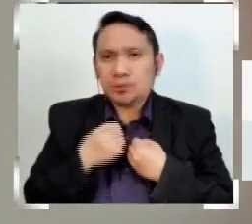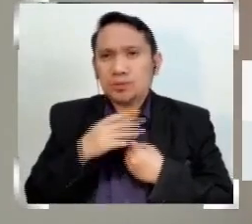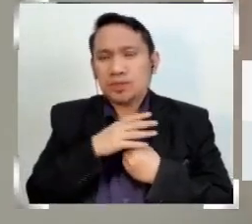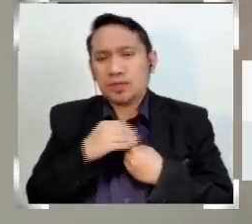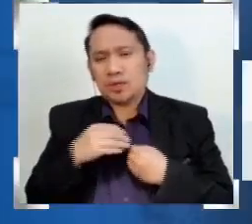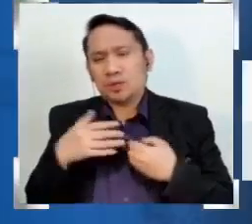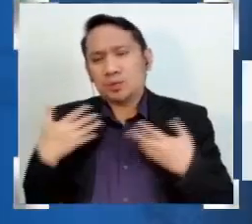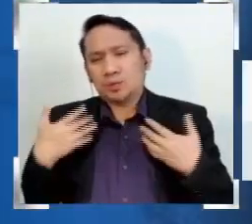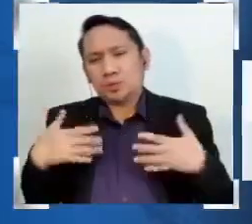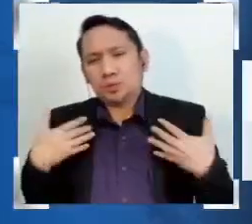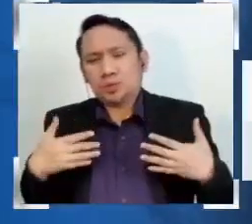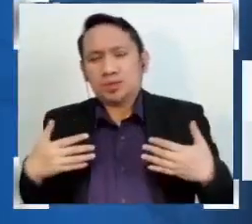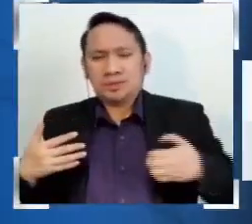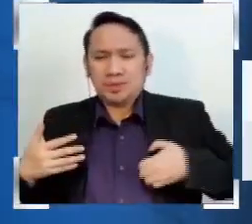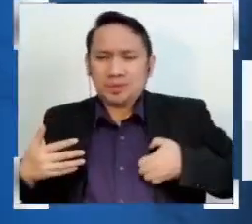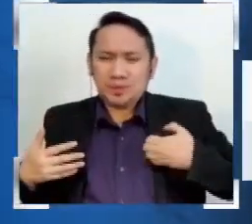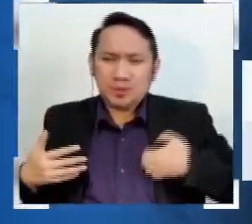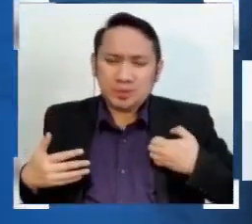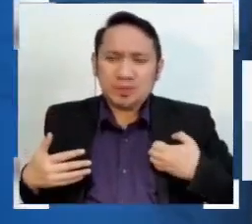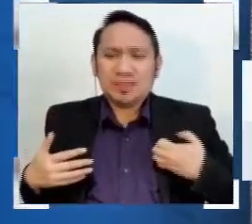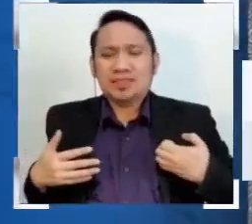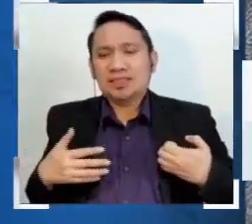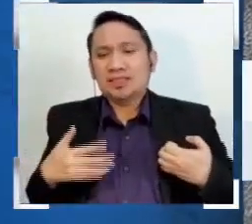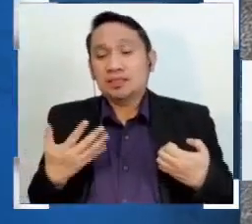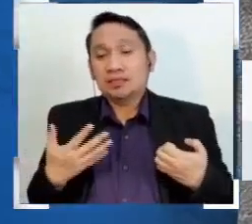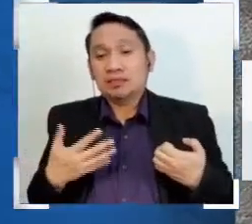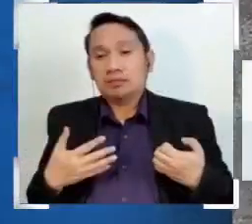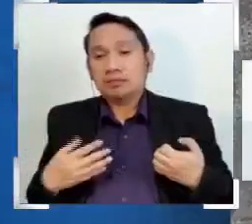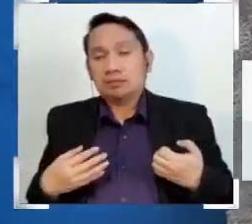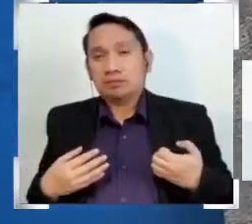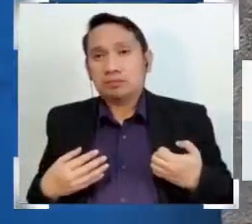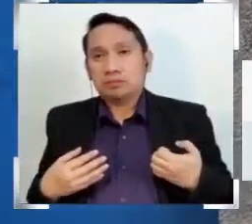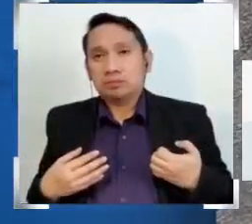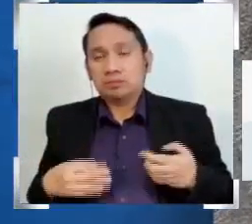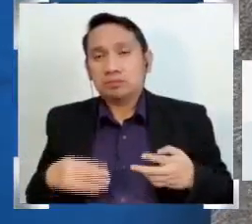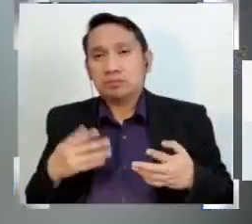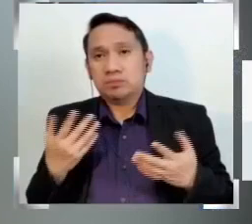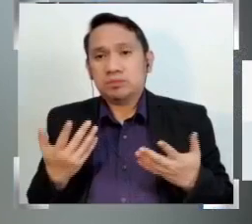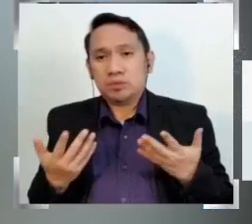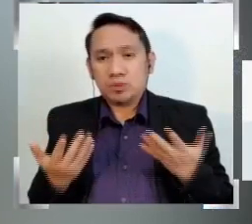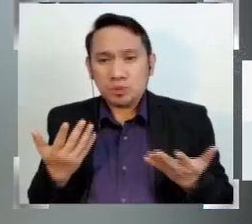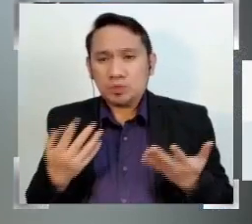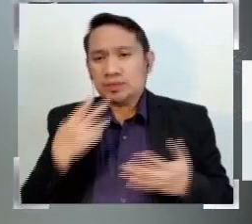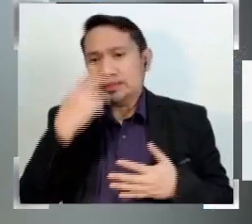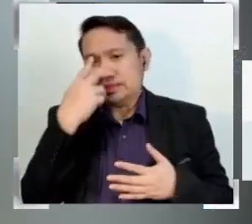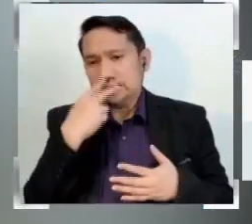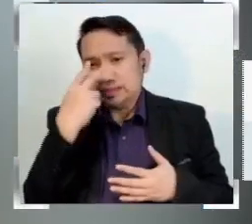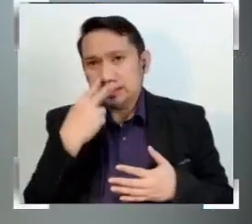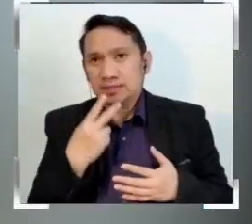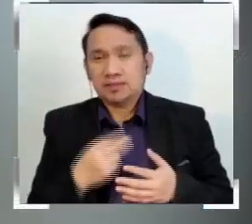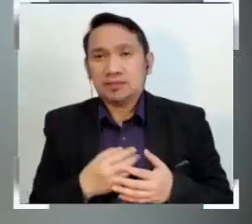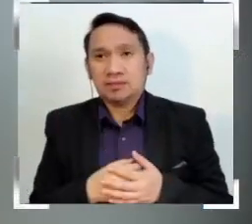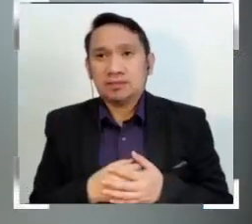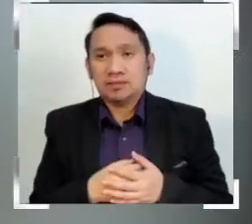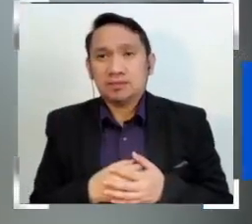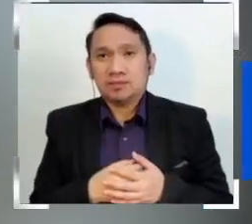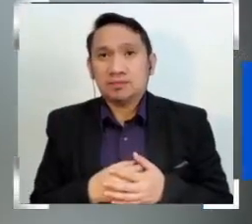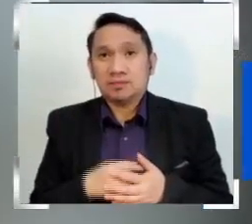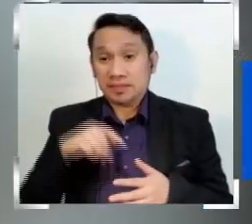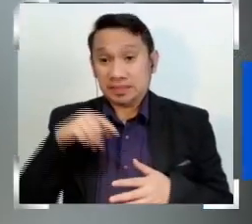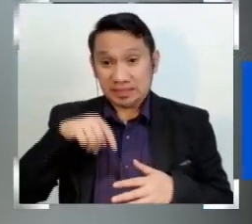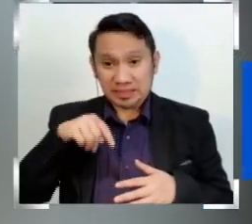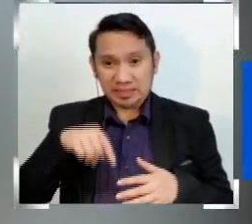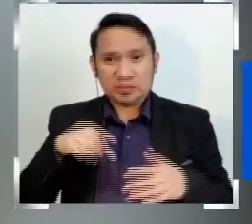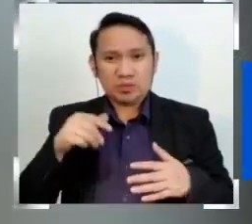emotion sa akin, yun po yung nag-cause na maiyak po ako. Yung Lahar area, pag ganitong tag-ulan, malakas